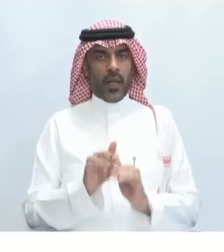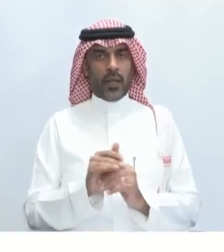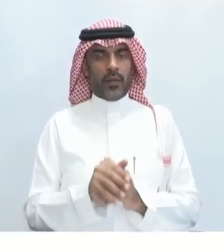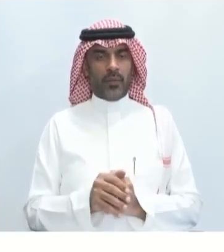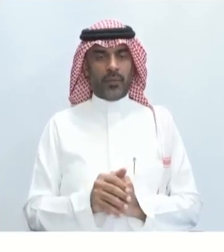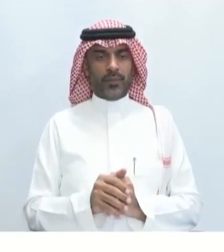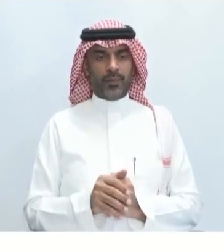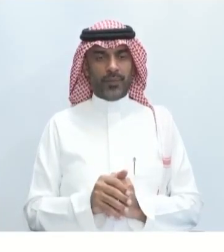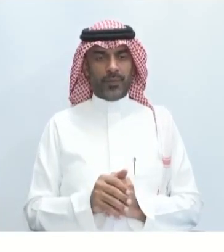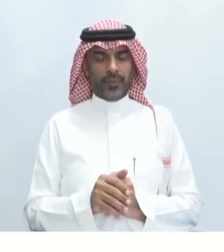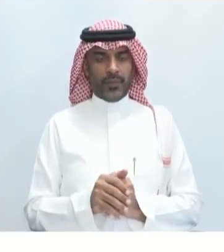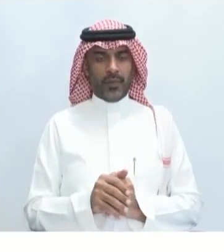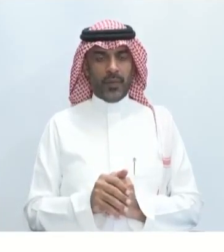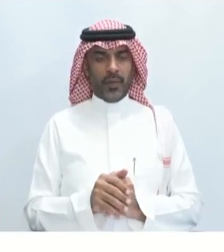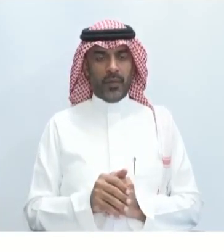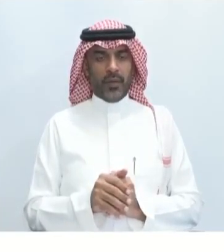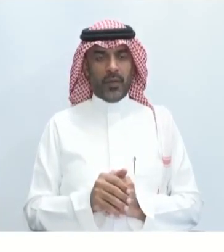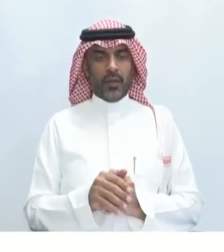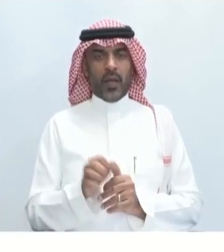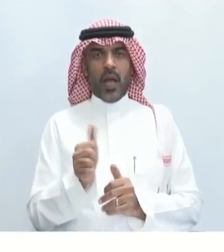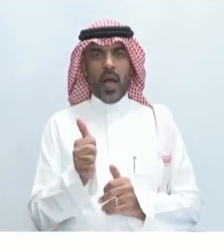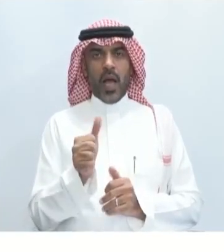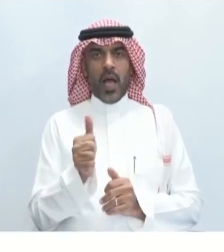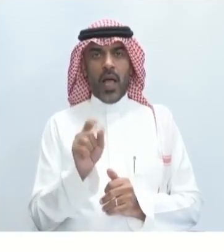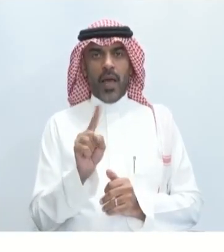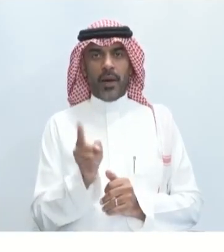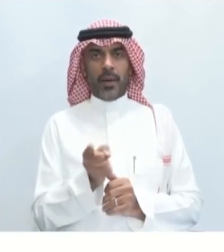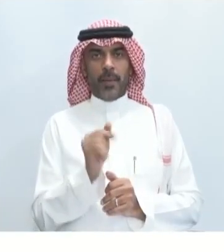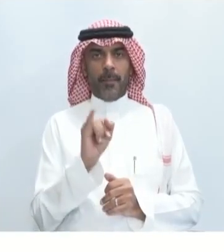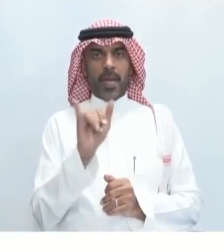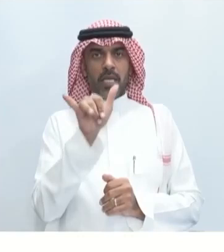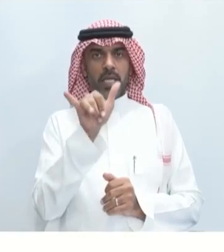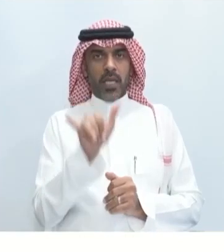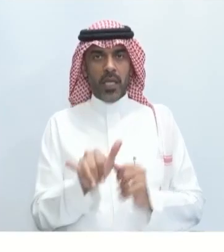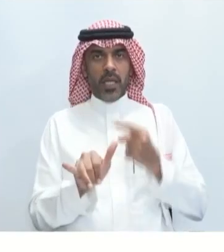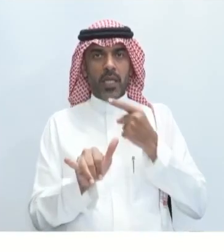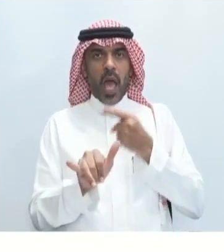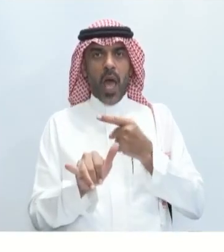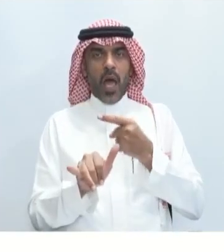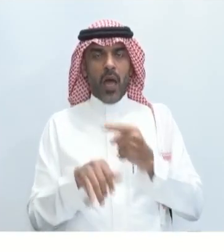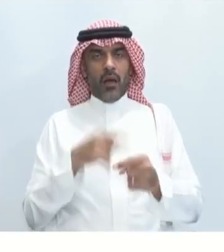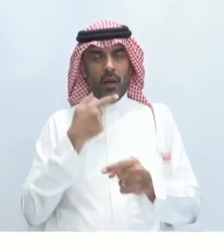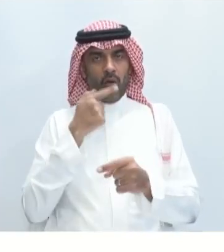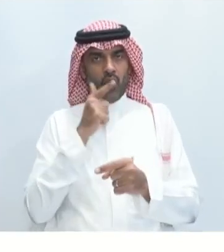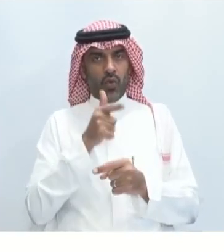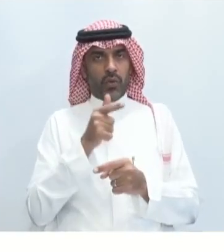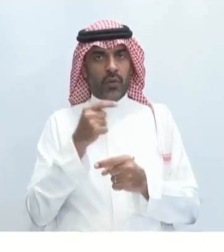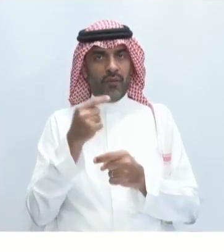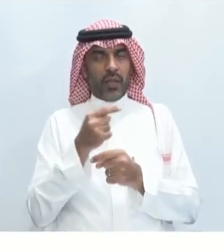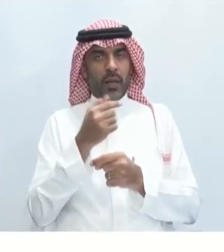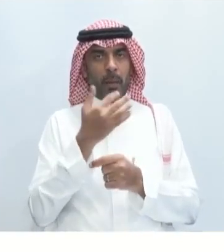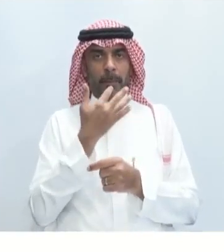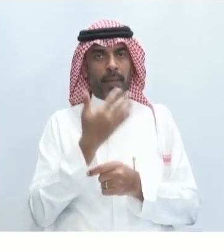تدعو كذلك معتل بالياء لن ارمي هذا الفعل فعل مضارع